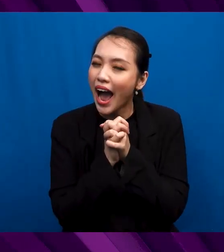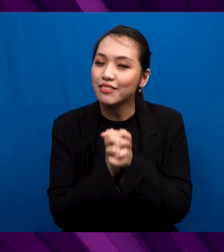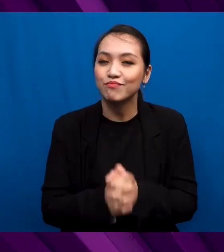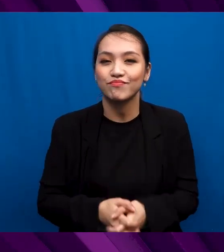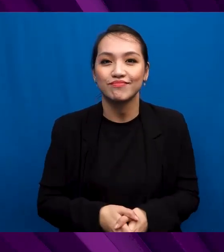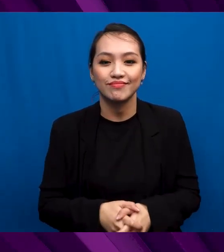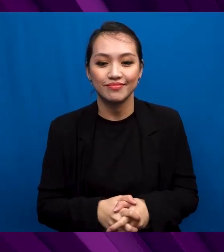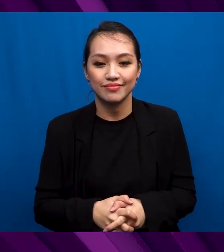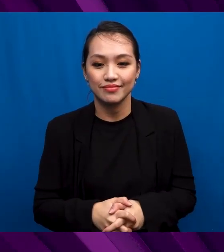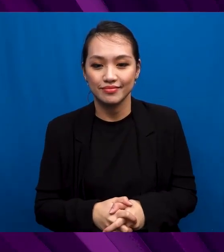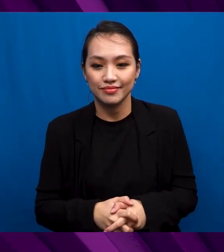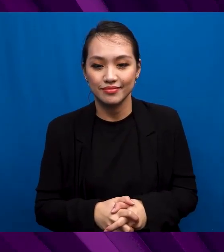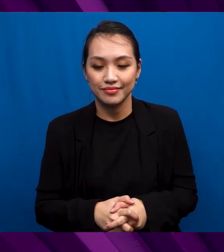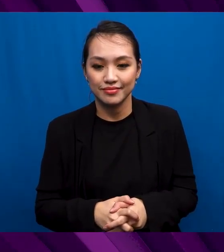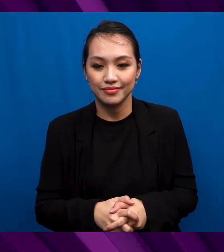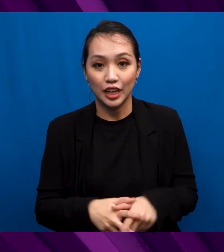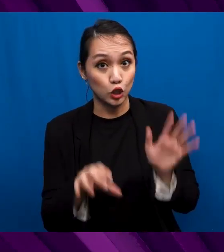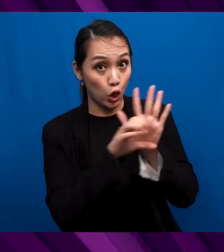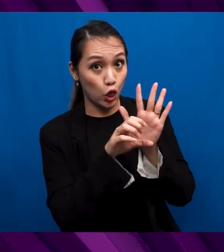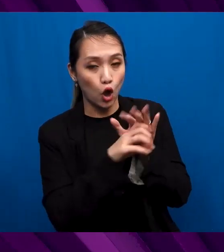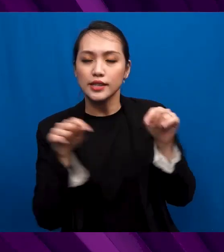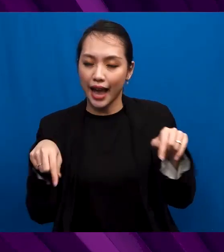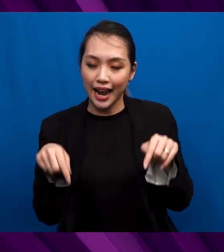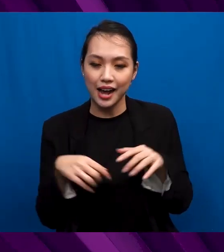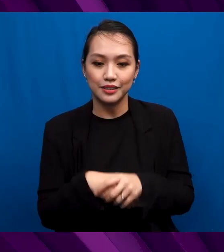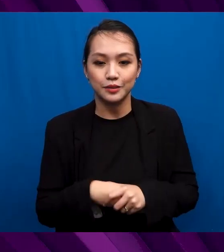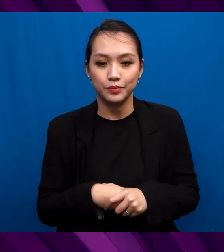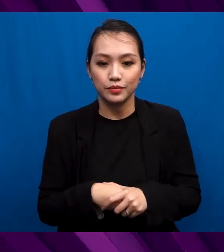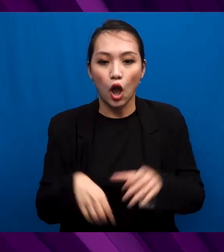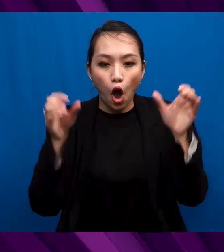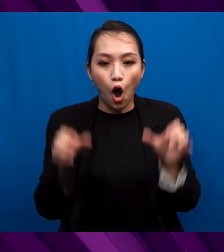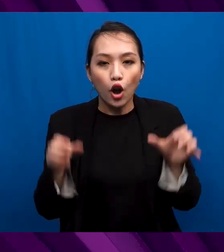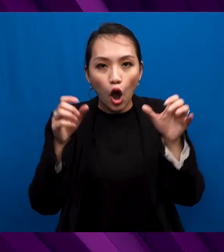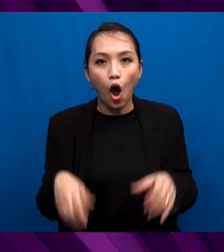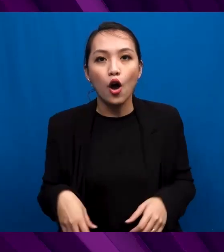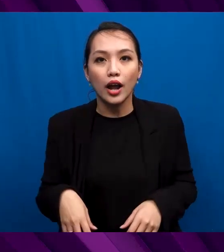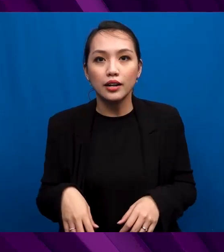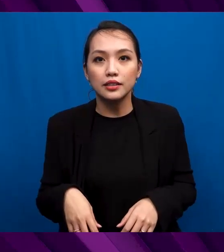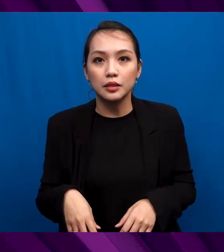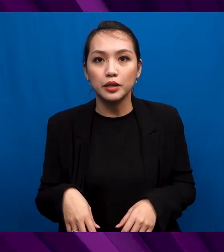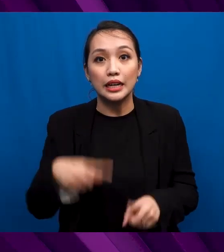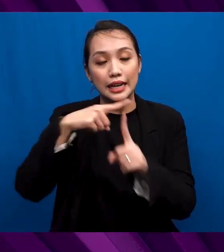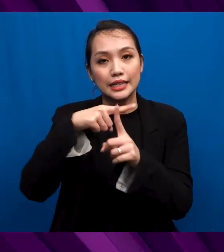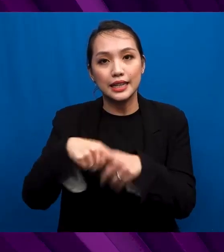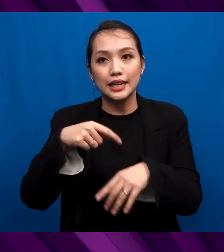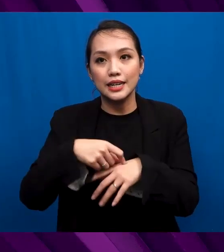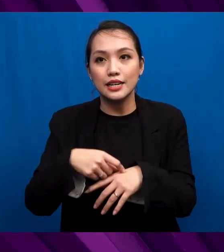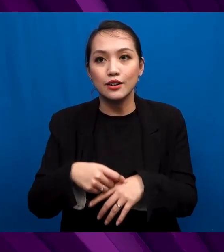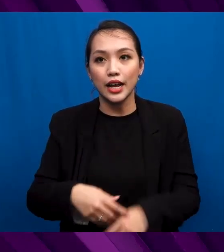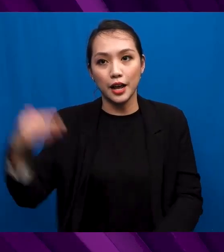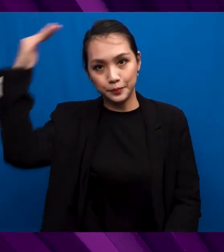sama ya. Saya kasih contoh. Orang-orang Kristen di Korea itu kuat doanya. Mantap